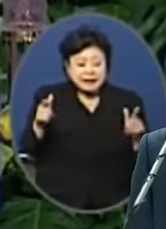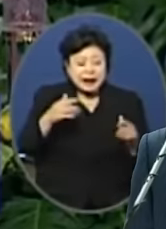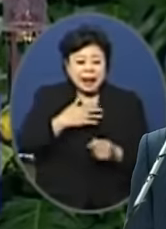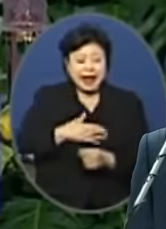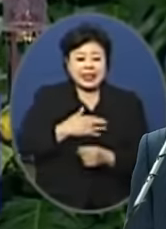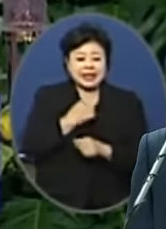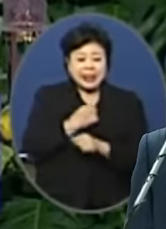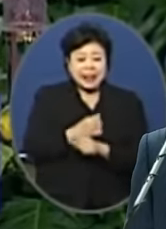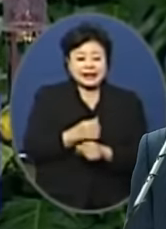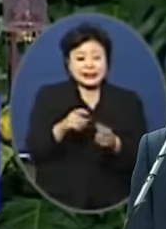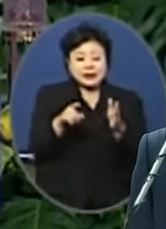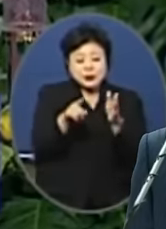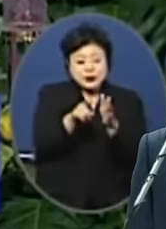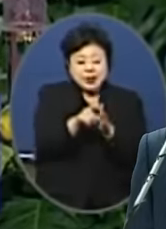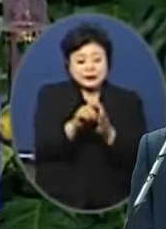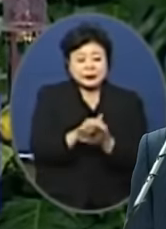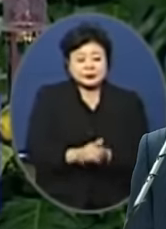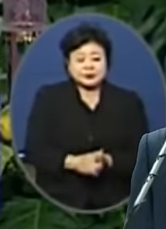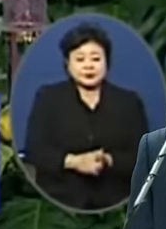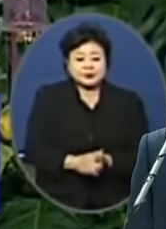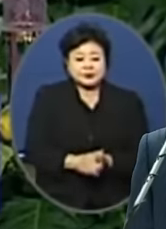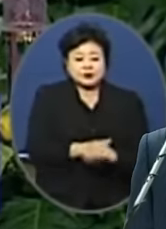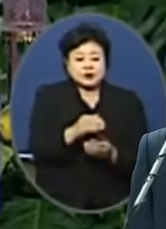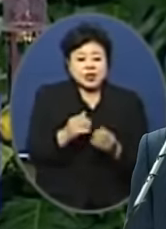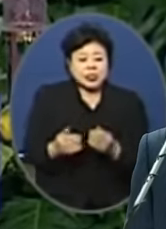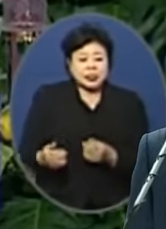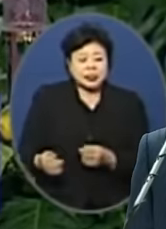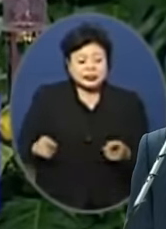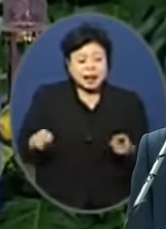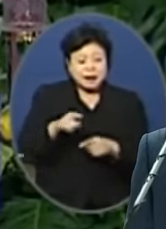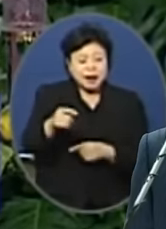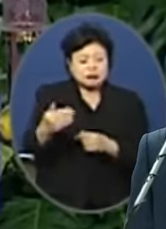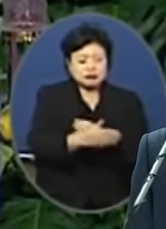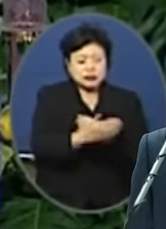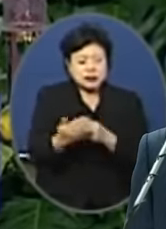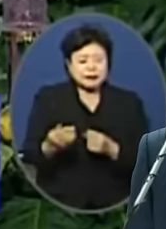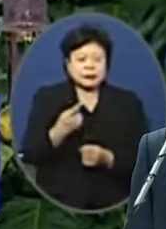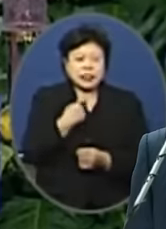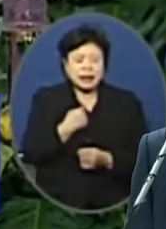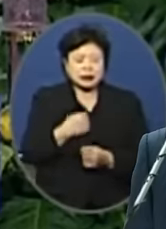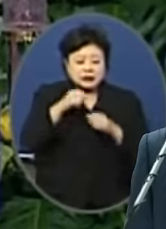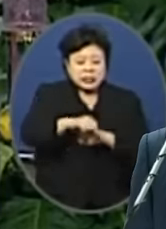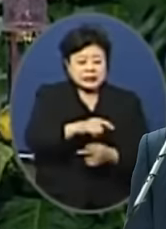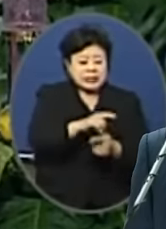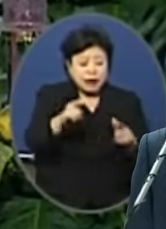아니함을 알게 하려 함이라. 우리가 사방으로 우겨쌈을 당하여도 쌓이지 않으며